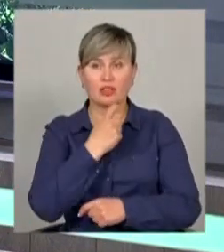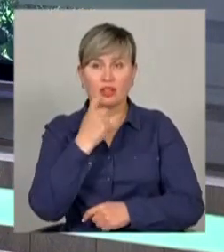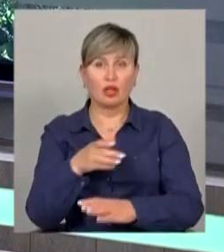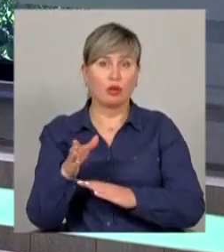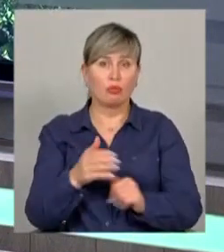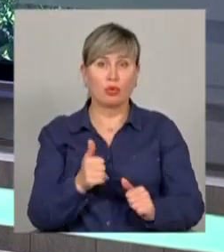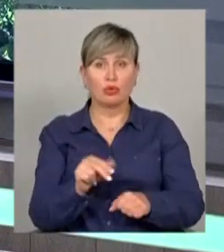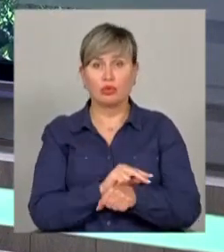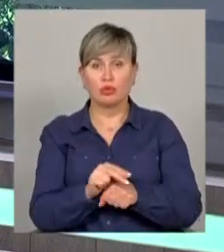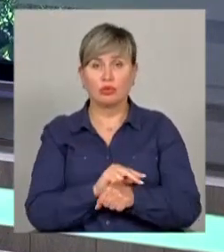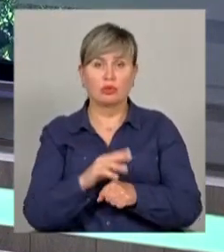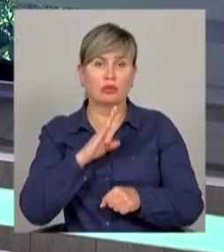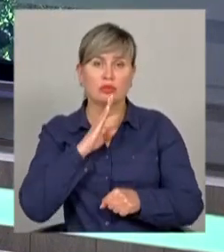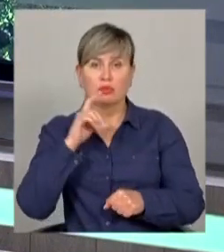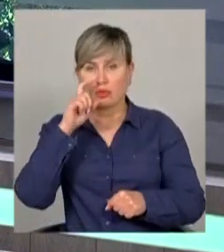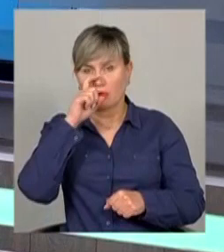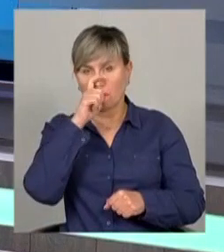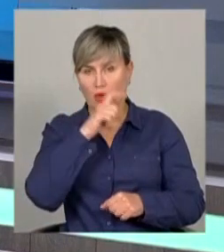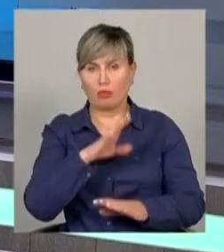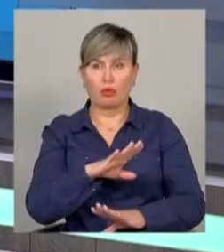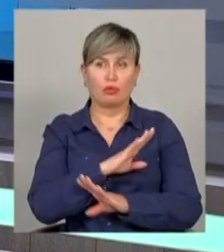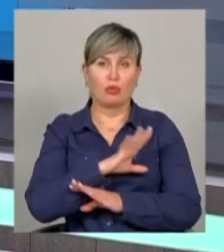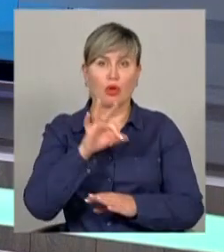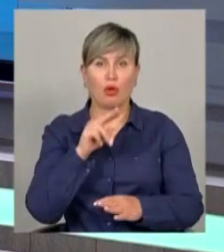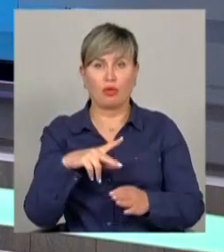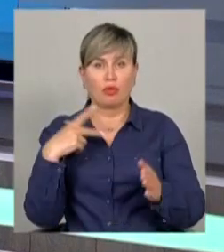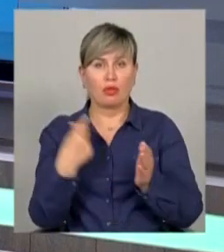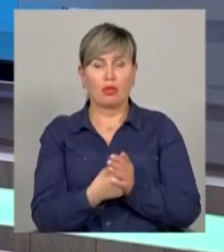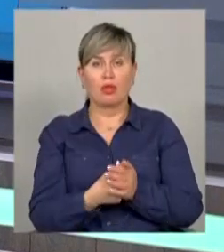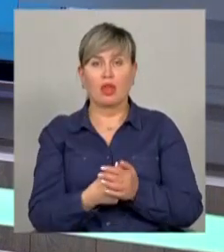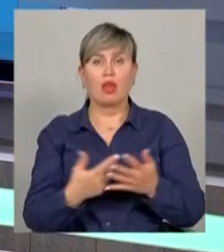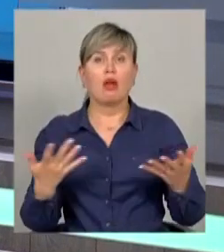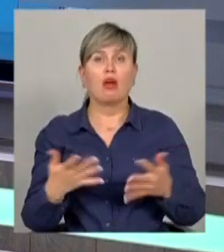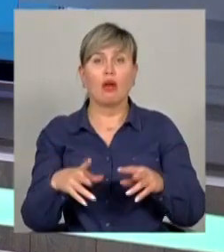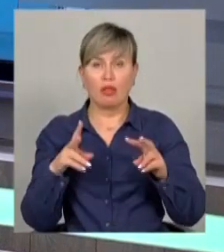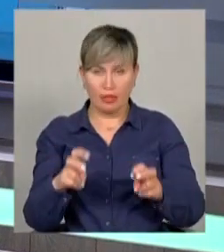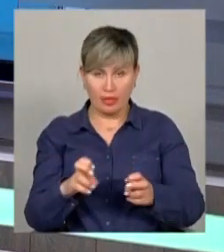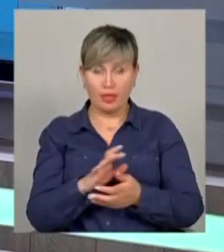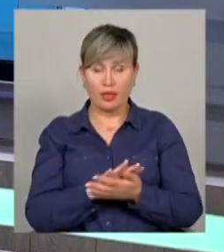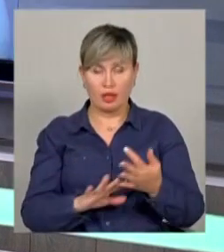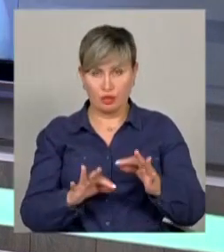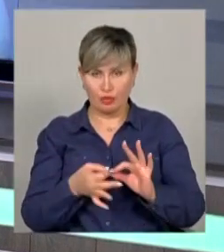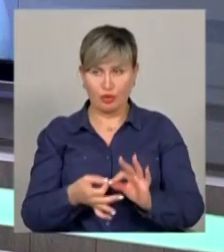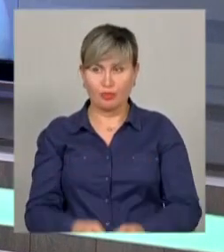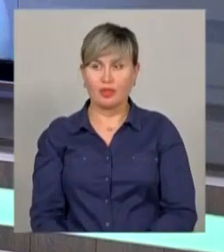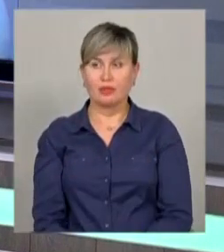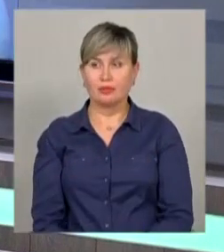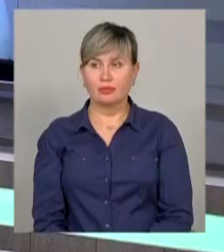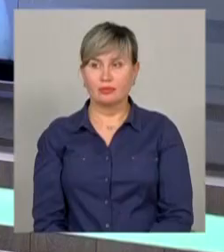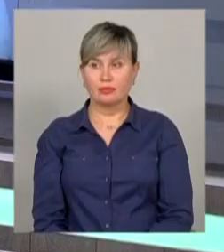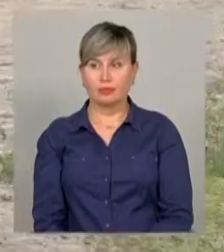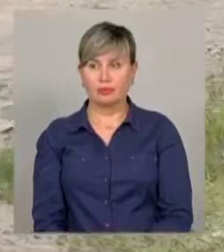девушке стало плохо, а позже она скончалась от препарата. Какого? Новые подробности трагедии в репортаже Дамира Анитова.